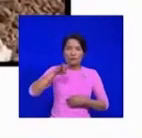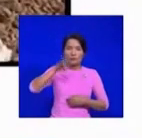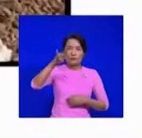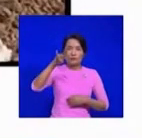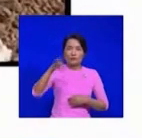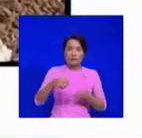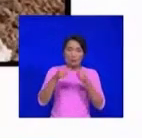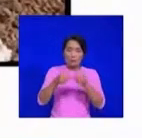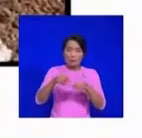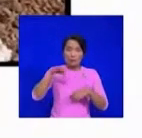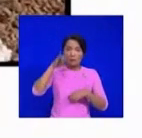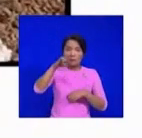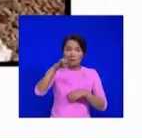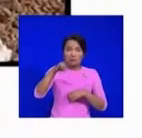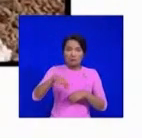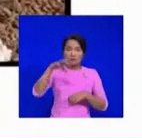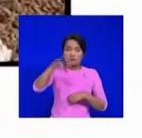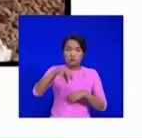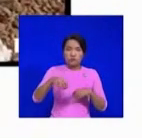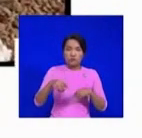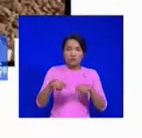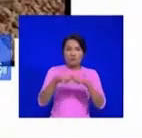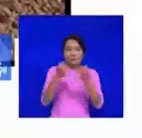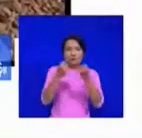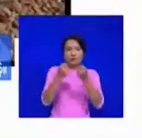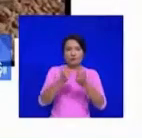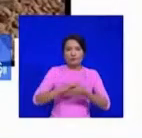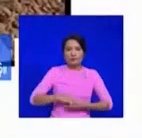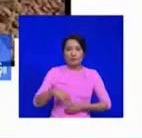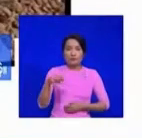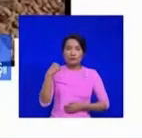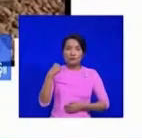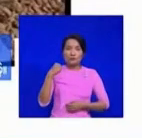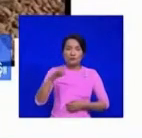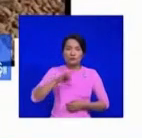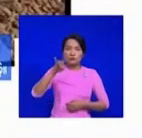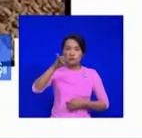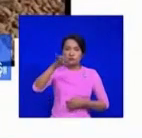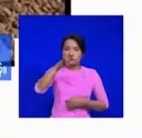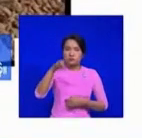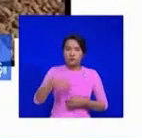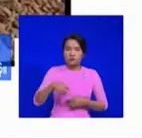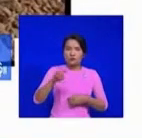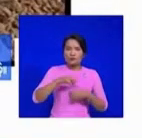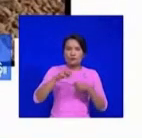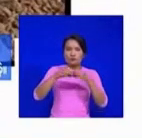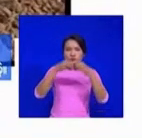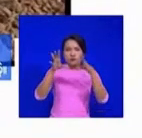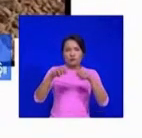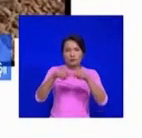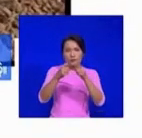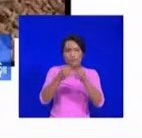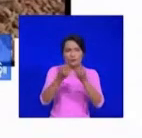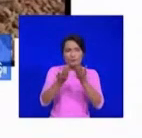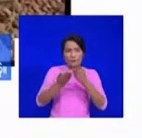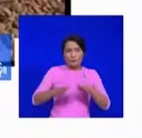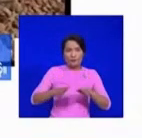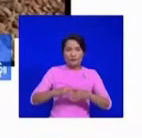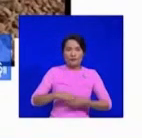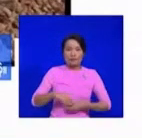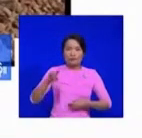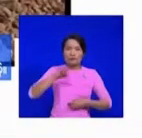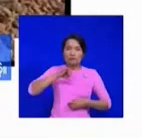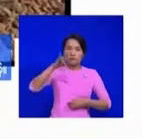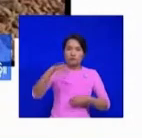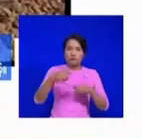ทำสงคราม มาจากโดรนเกี่ยวกับการการตัดชอตเลยว่าตัด โดรนนี้มาจากไหน เอาละครับในเชิงพาณิชย์เนี่ยเราก็ต้องยอมรับ